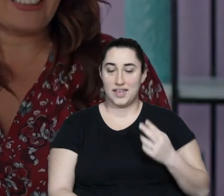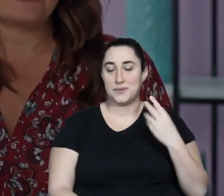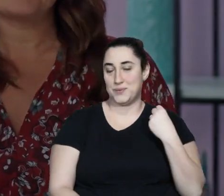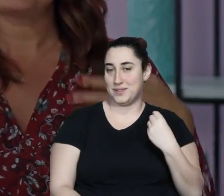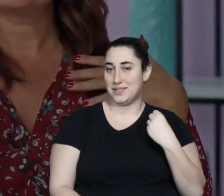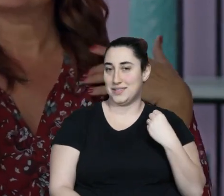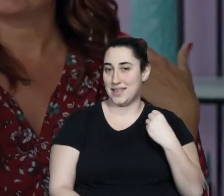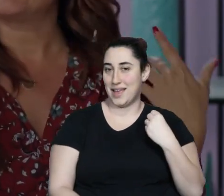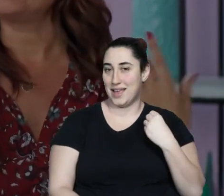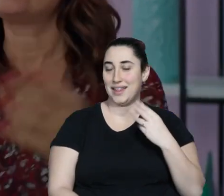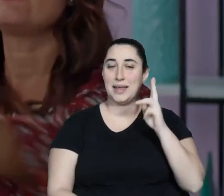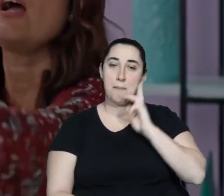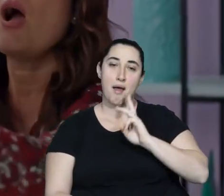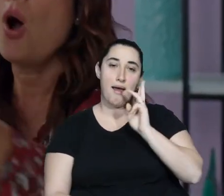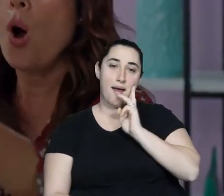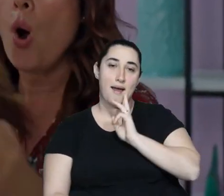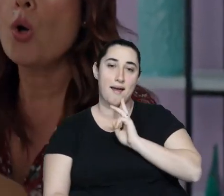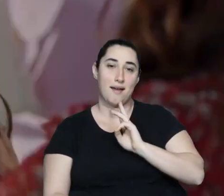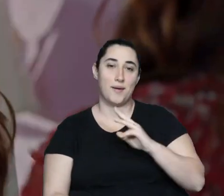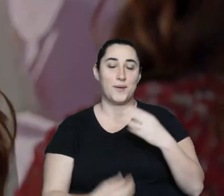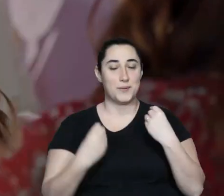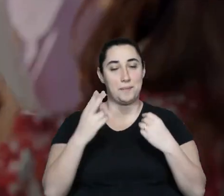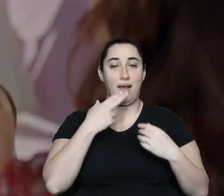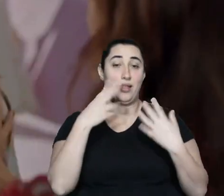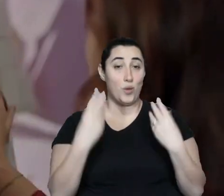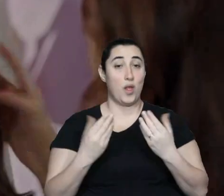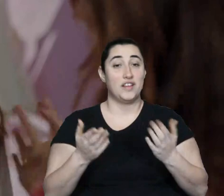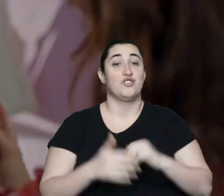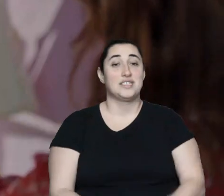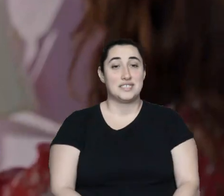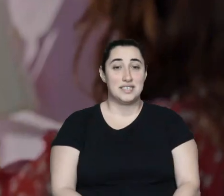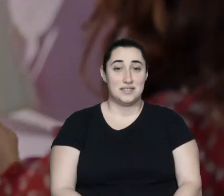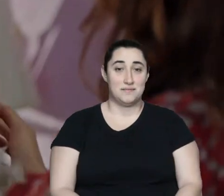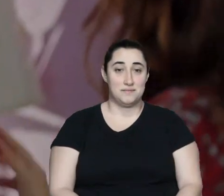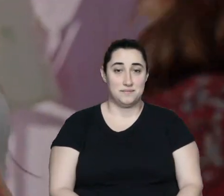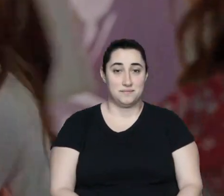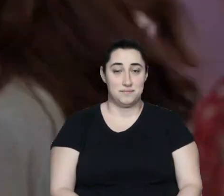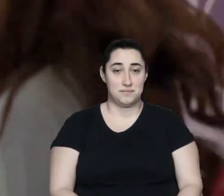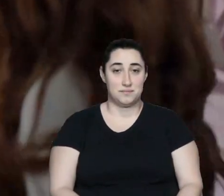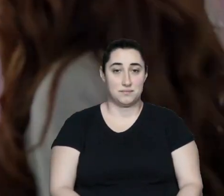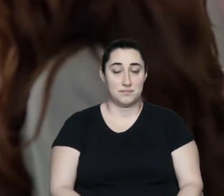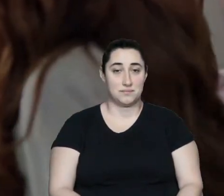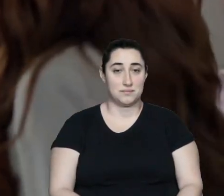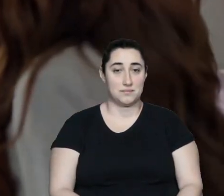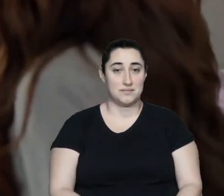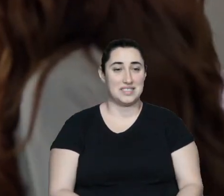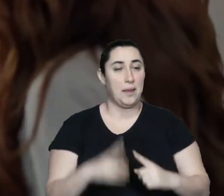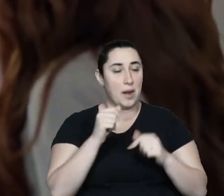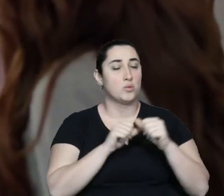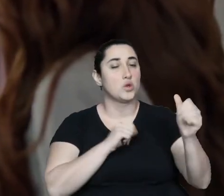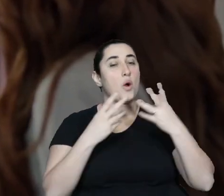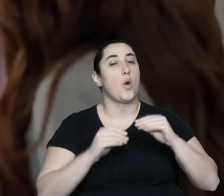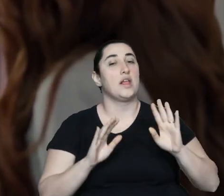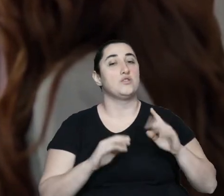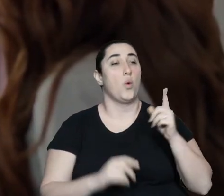alımlı, zarif, hoş bir kadın haline dönüşeceksin. İbrahim'den de uzak